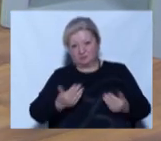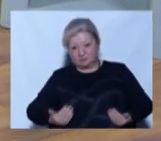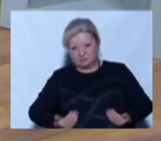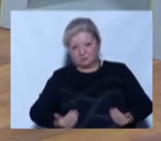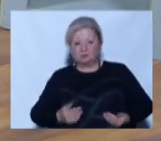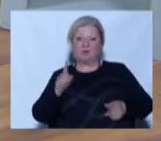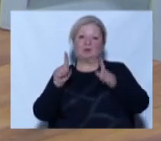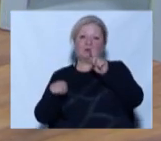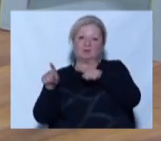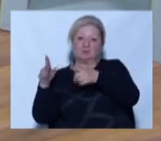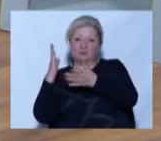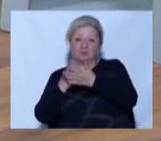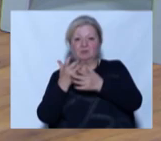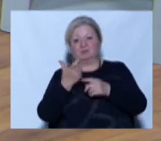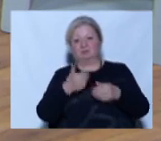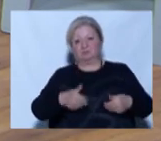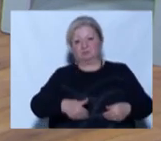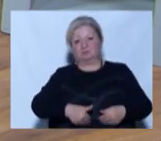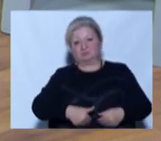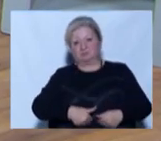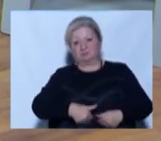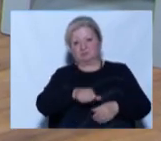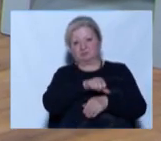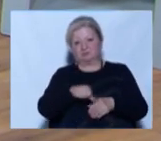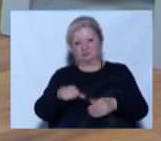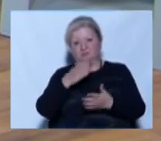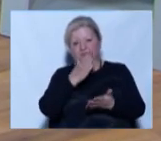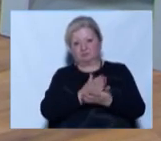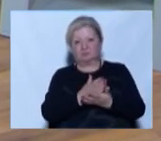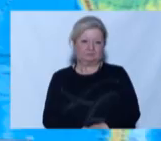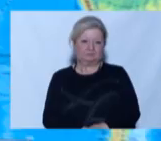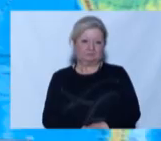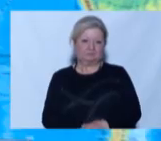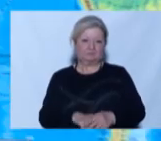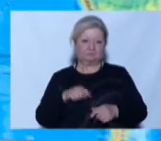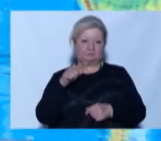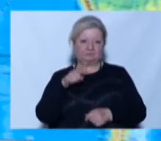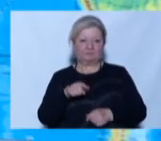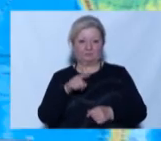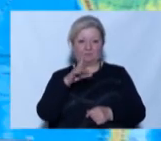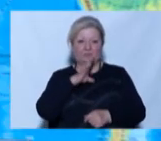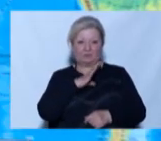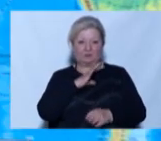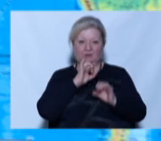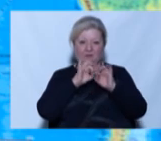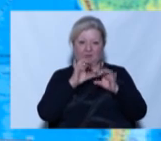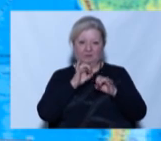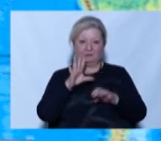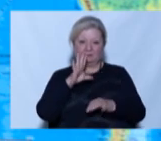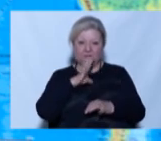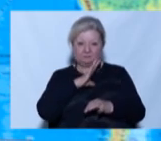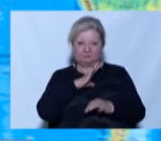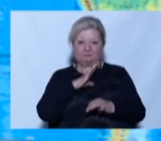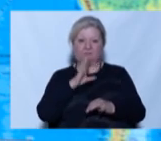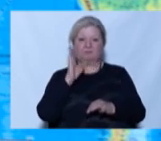და გარკვეული ნაწილი კიდევ შიმშილის ზღვარზეა მისული. ჩვენ აღვნიშნეთ, რომ